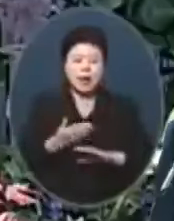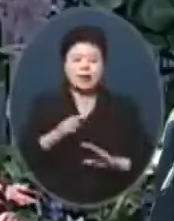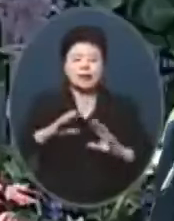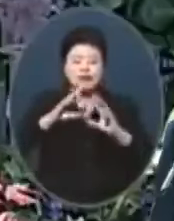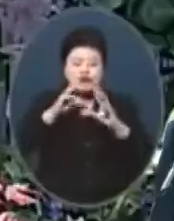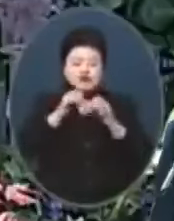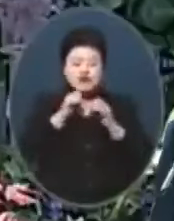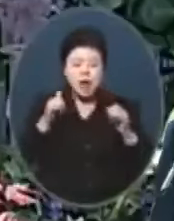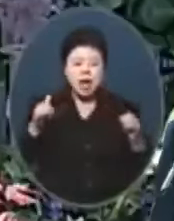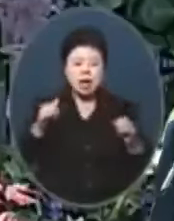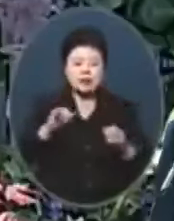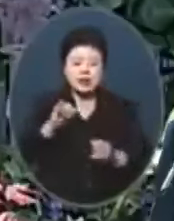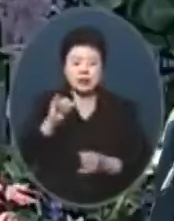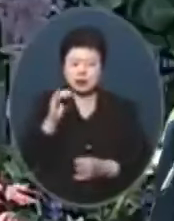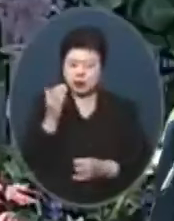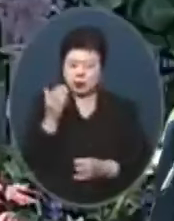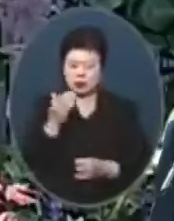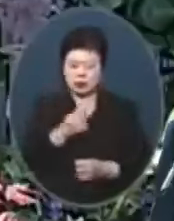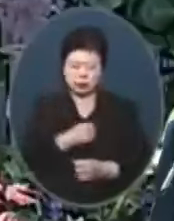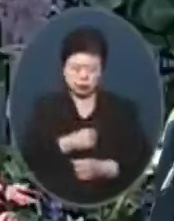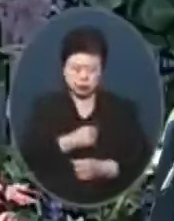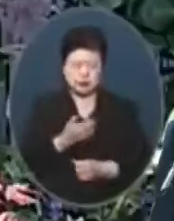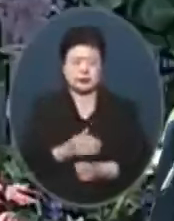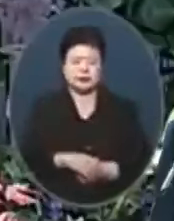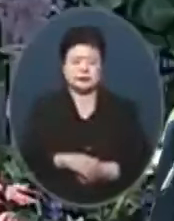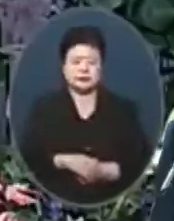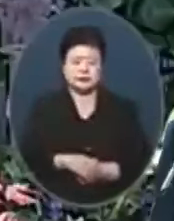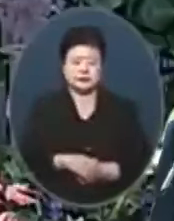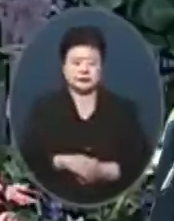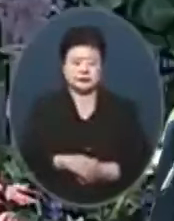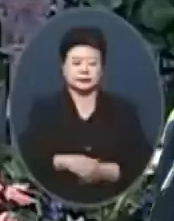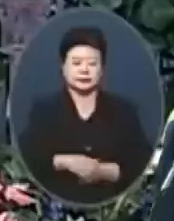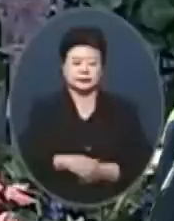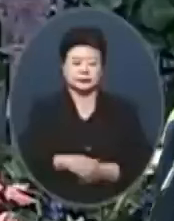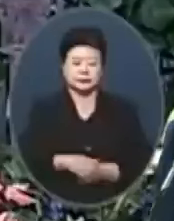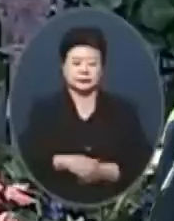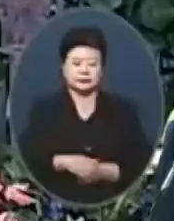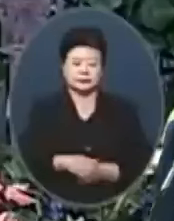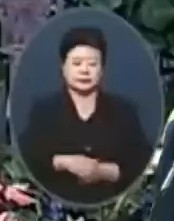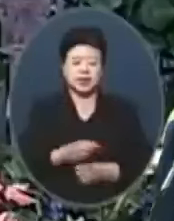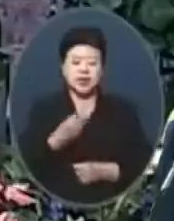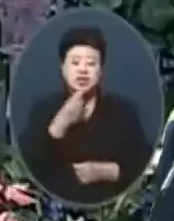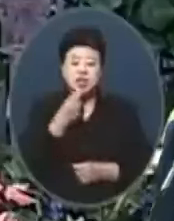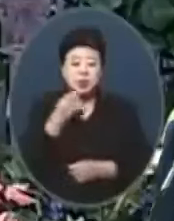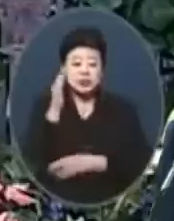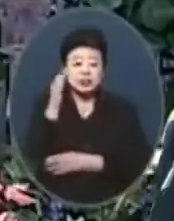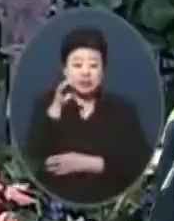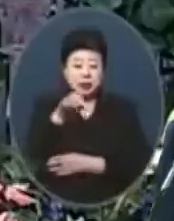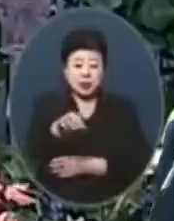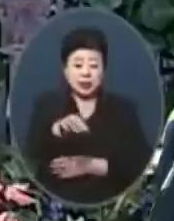인물이 되고 마는 것입니다. 몇 달 전 서울시청 안에